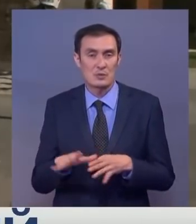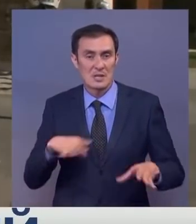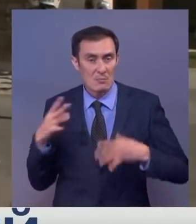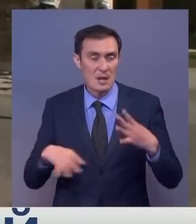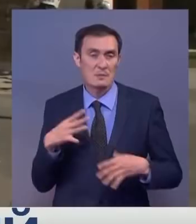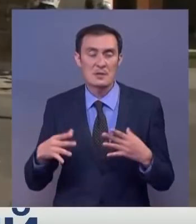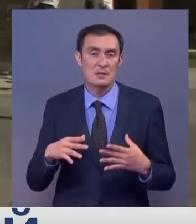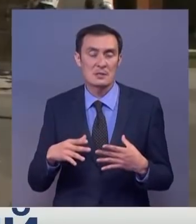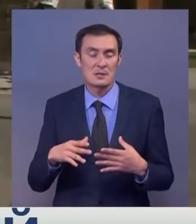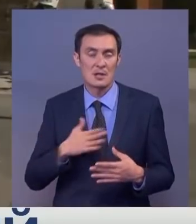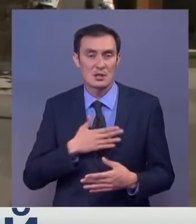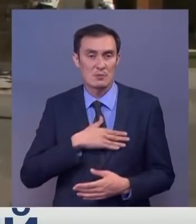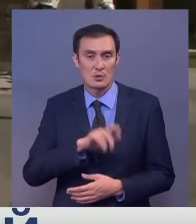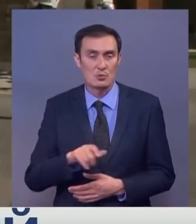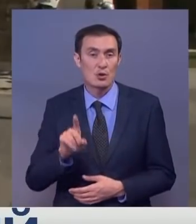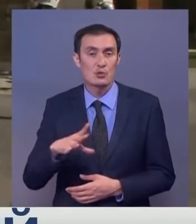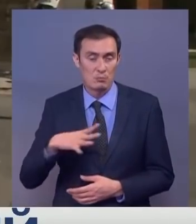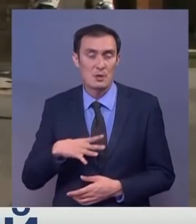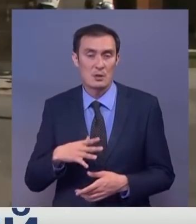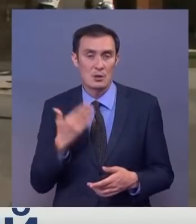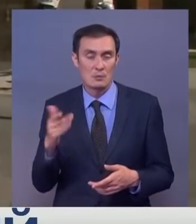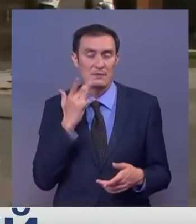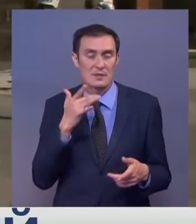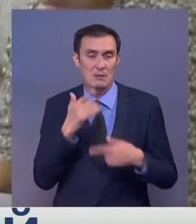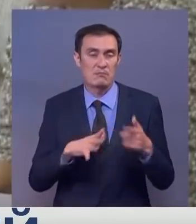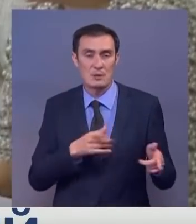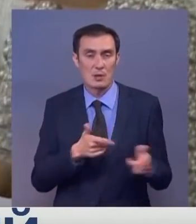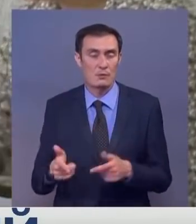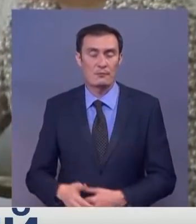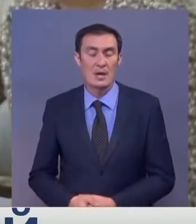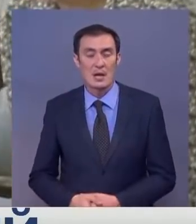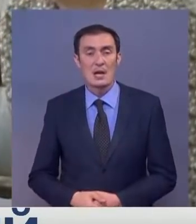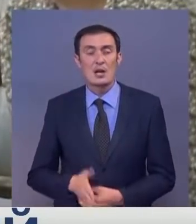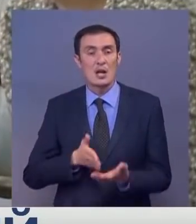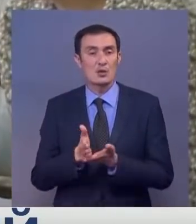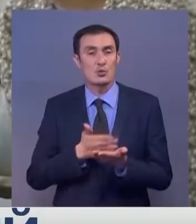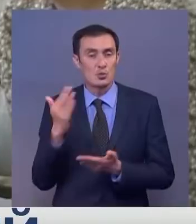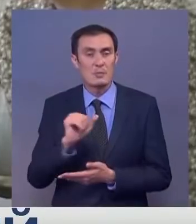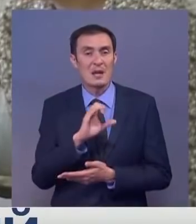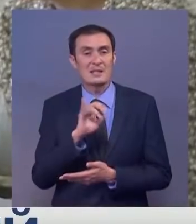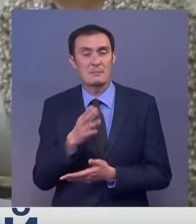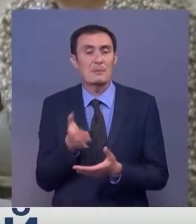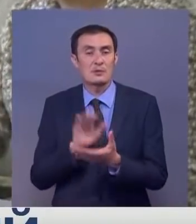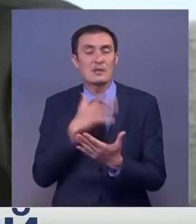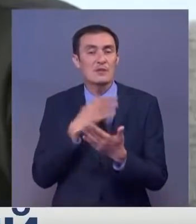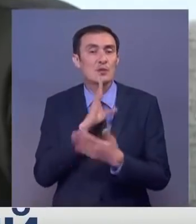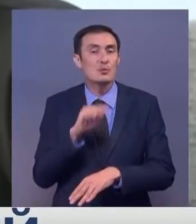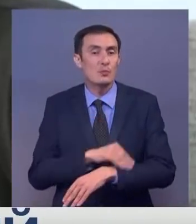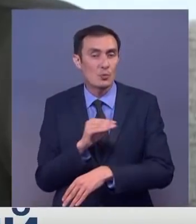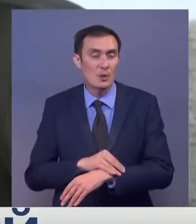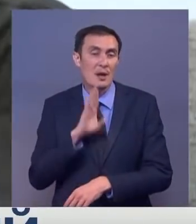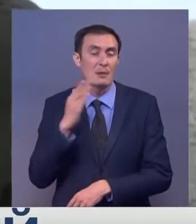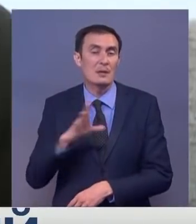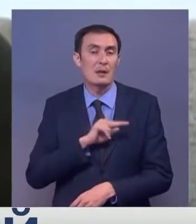занимаемся с сотрудниками нашими. Чтобы он всегда был в форме. Именно на службе Асланбек познакомился со своей супругой. Арайлым